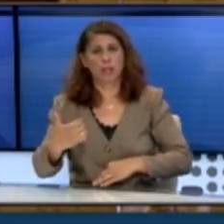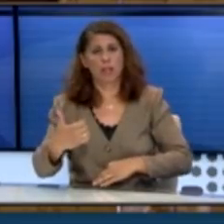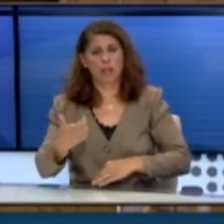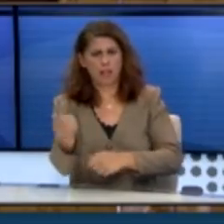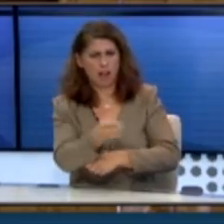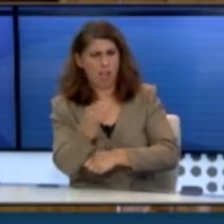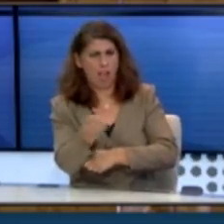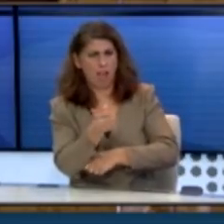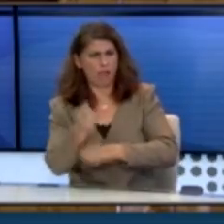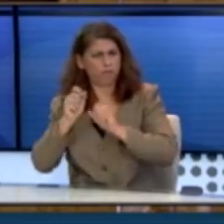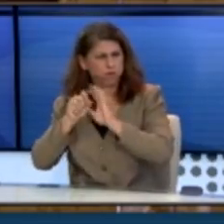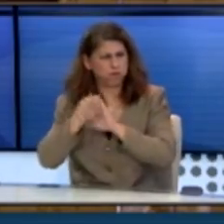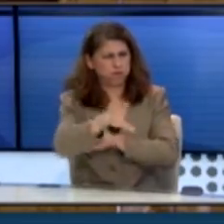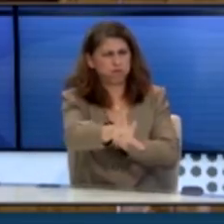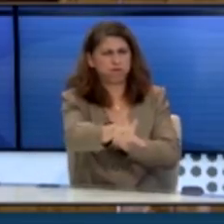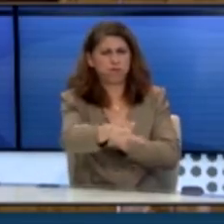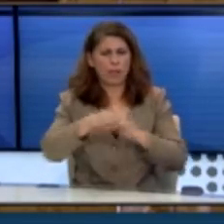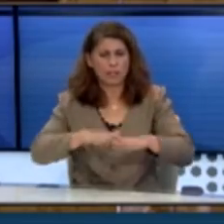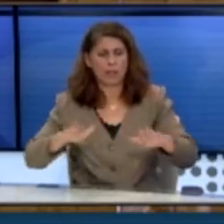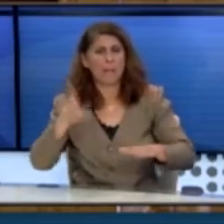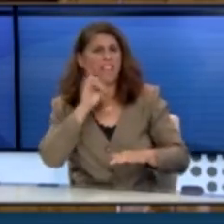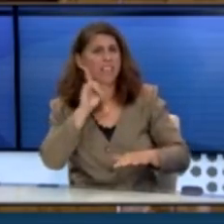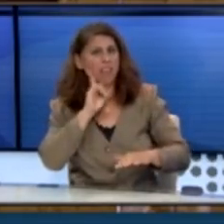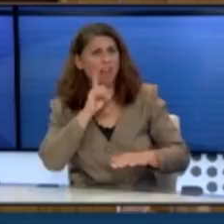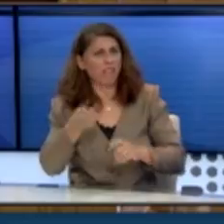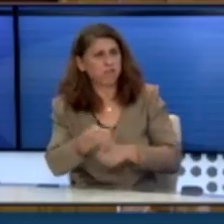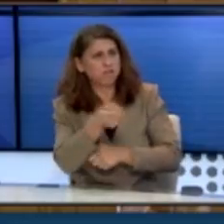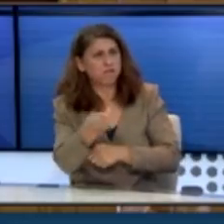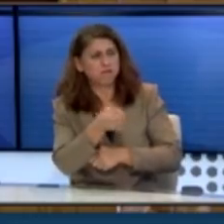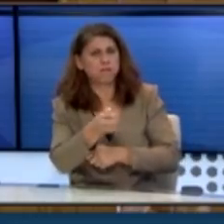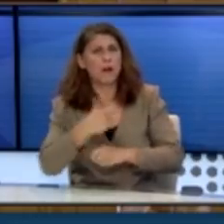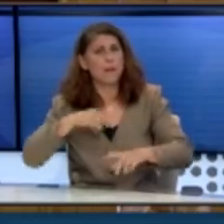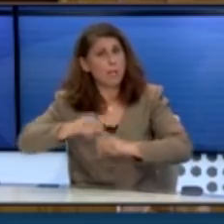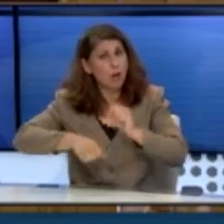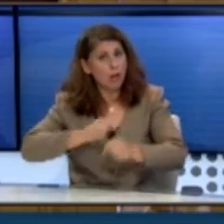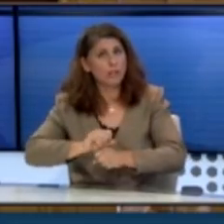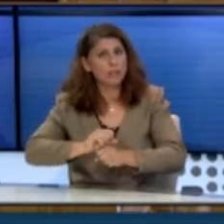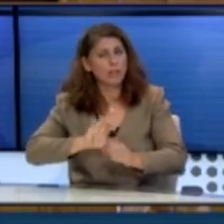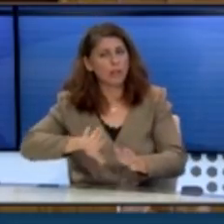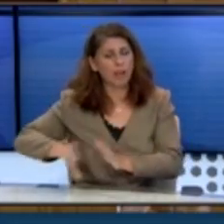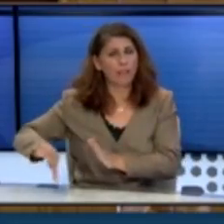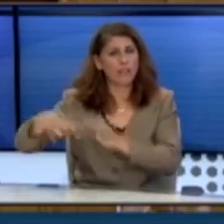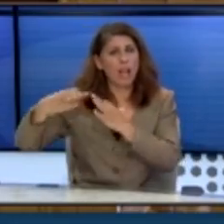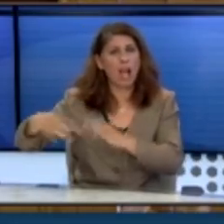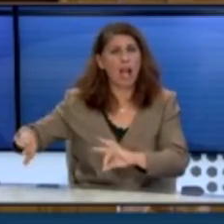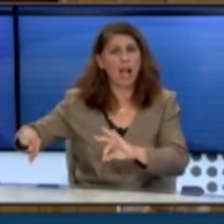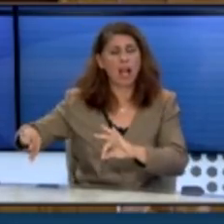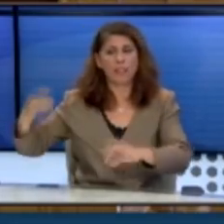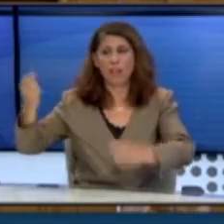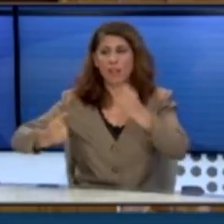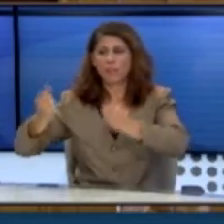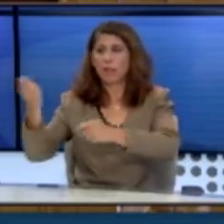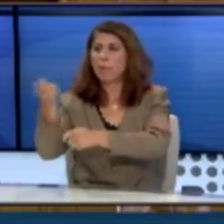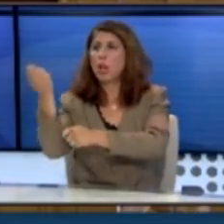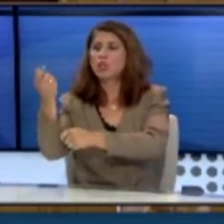νερό για να πέφτει άσκοπα πάνω σε παιδιά και γυναικόπαιδα που αγωνίζονται, και αφήνει άδεια τα βιτία και τα οχήματα